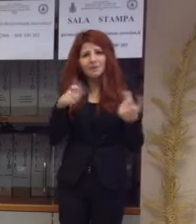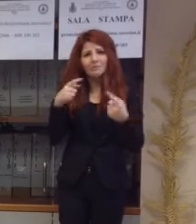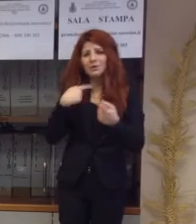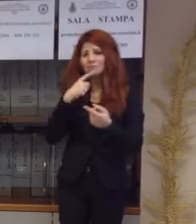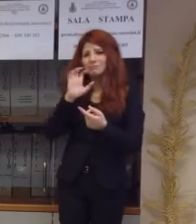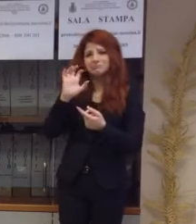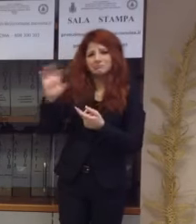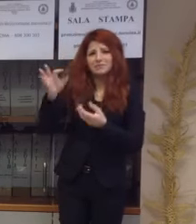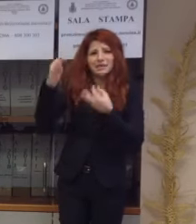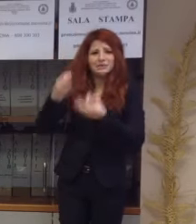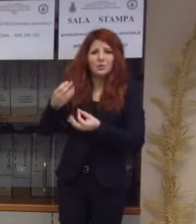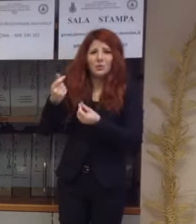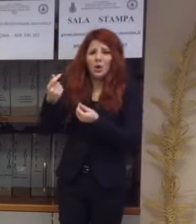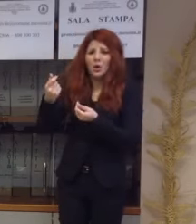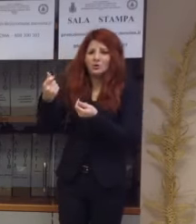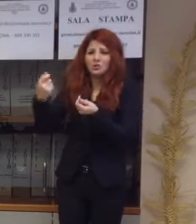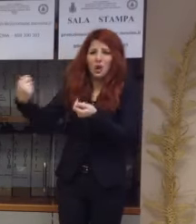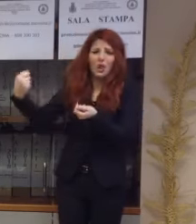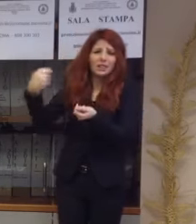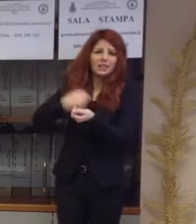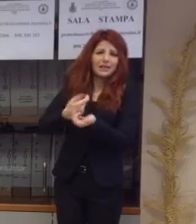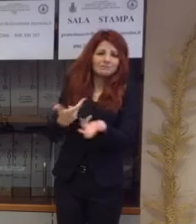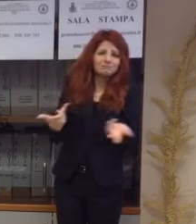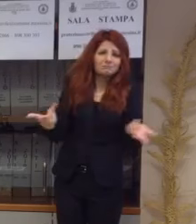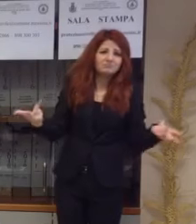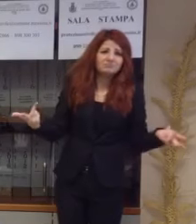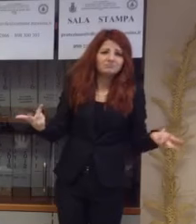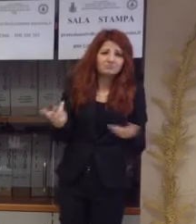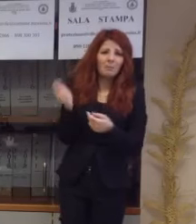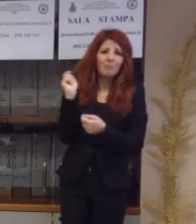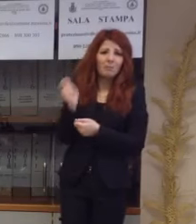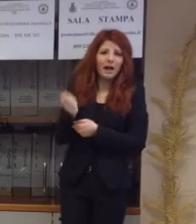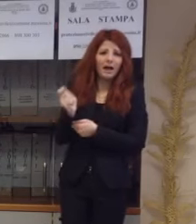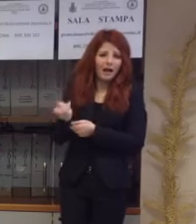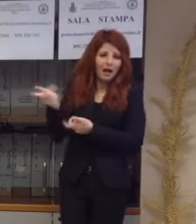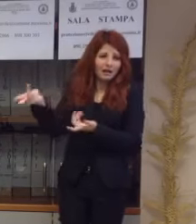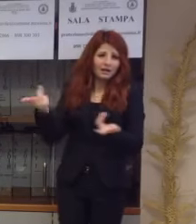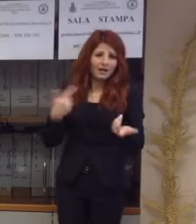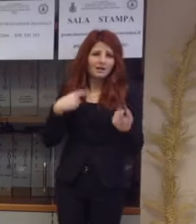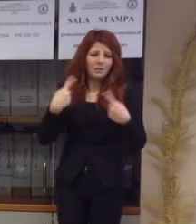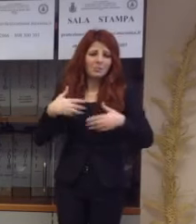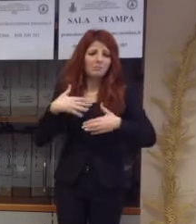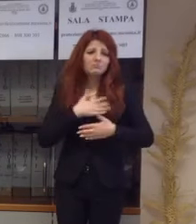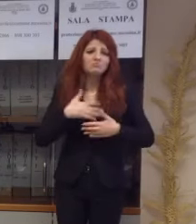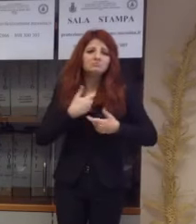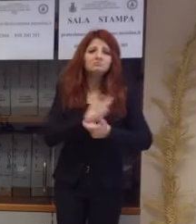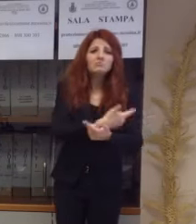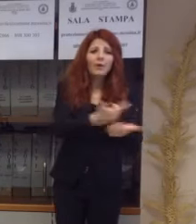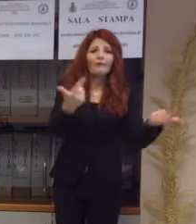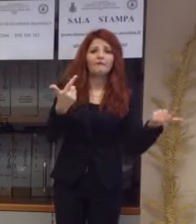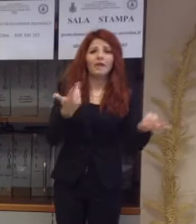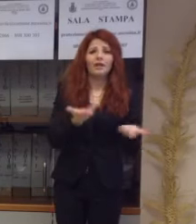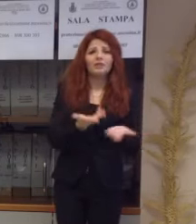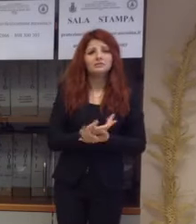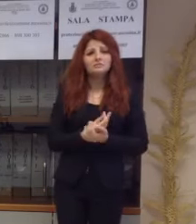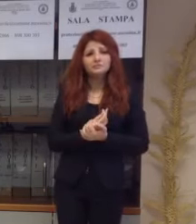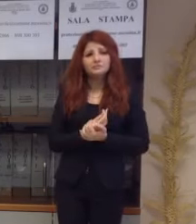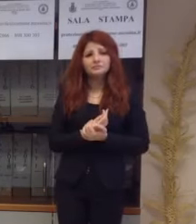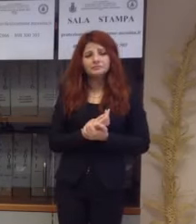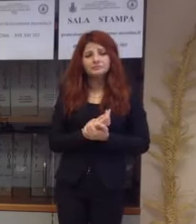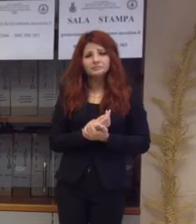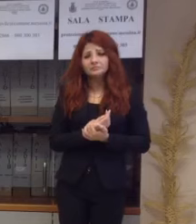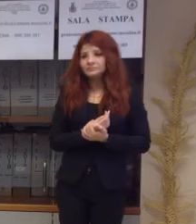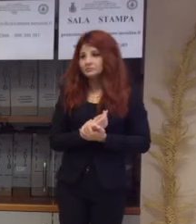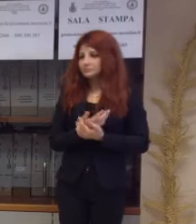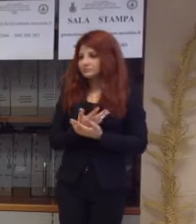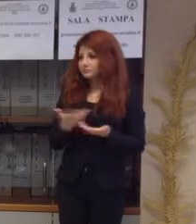beneficenza, perché hanno fatto questo loro pezzo descrivendo che io addirittura Alessandra, chissà perché non hanno scritto che c'era pure